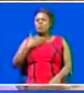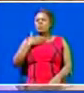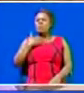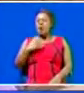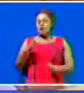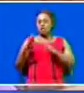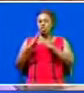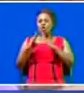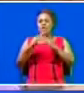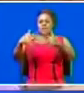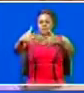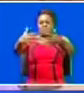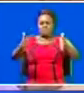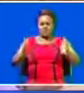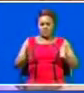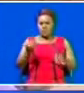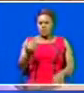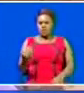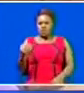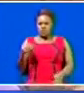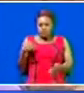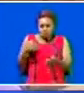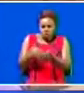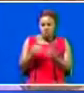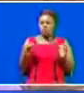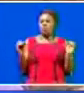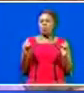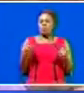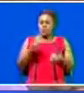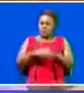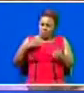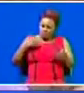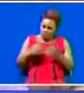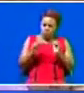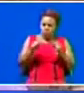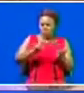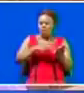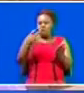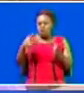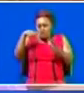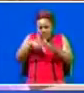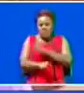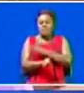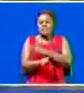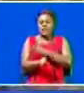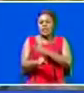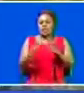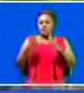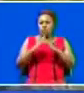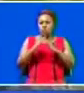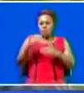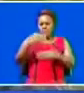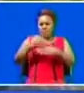choo ifensiwe. Ndio watoto wasikaribie pale kwa sababu wakikaribia pale wanaweza kuanguka hapo kwa choo.